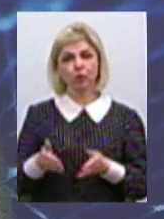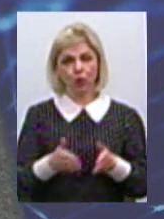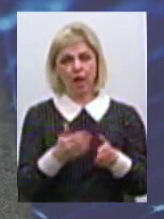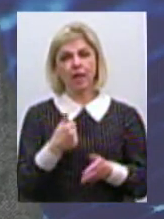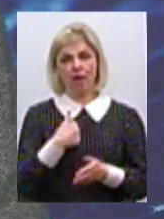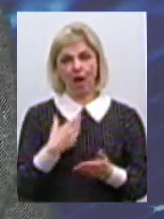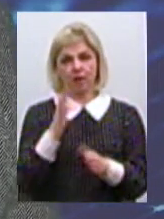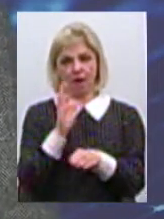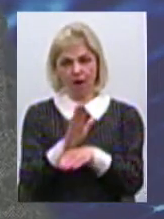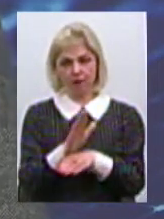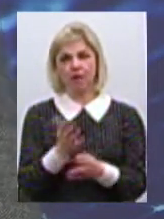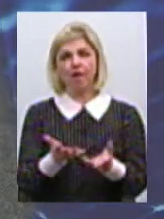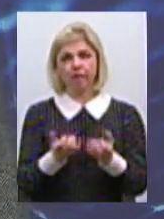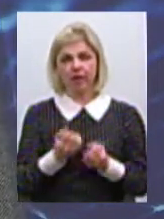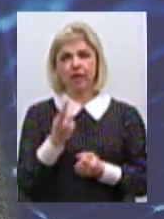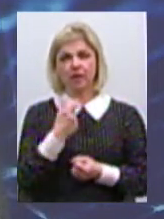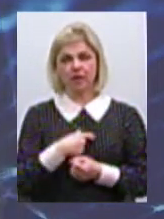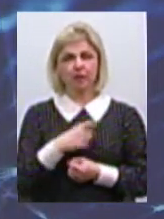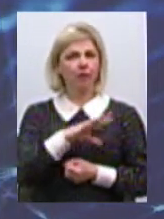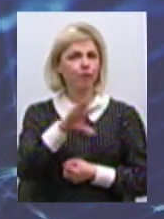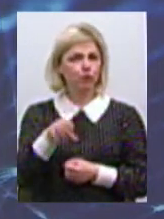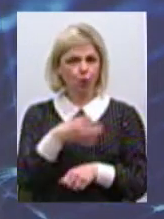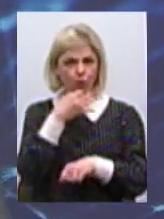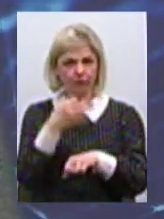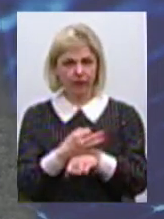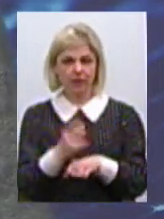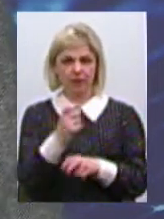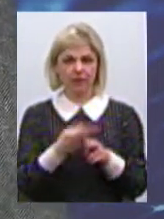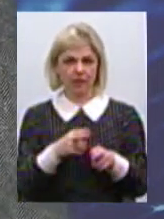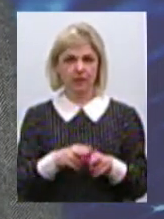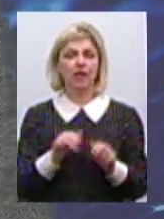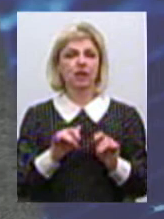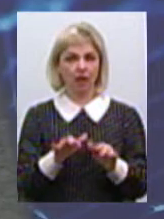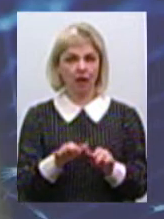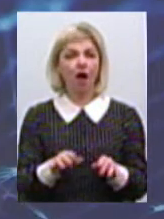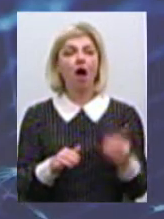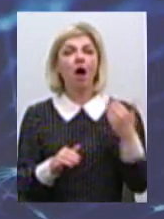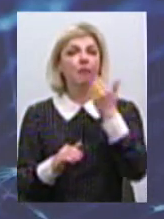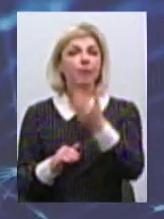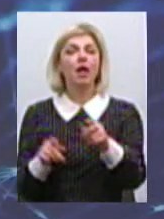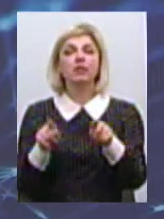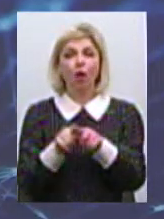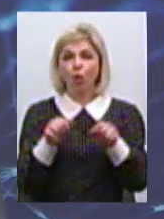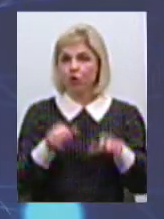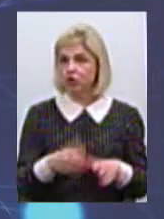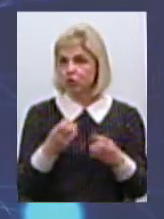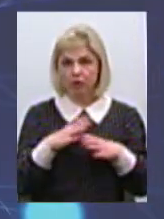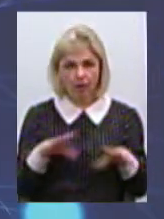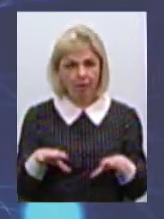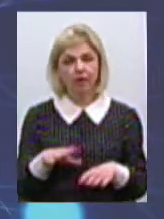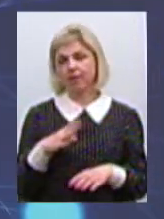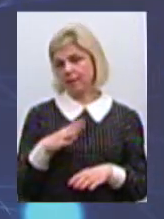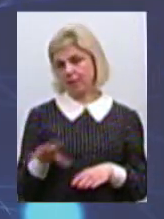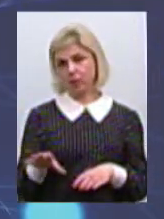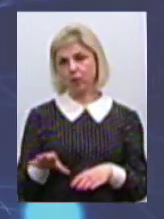наказом, беручи на себе всю відповідальність за ці дії. Таке рішення вже було? Такого рішення ще не було. Ще не було. Не було.